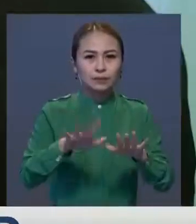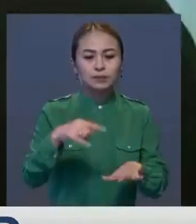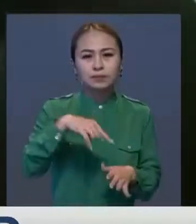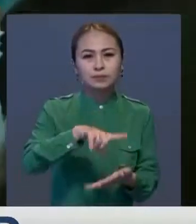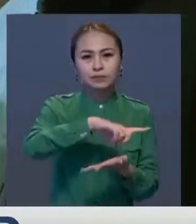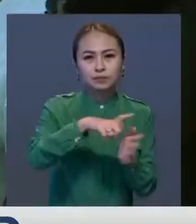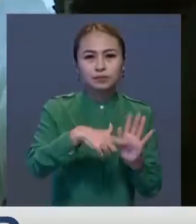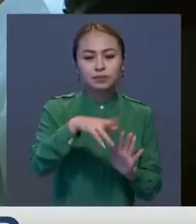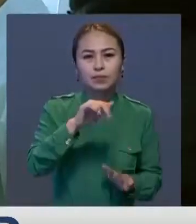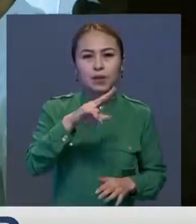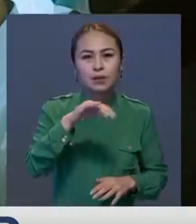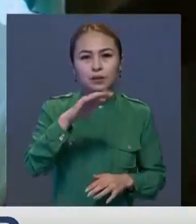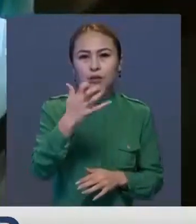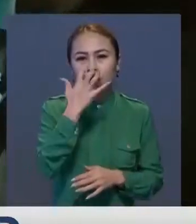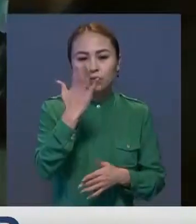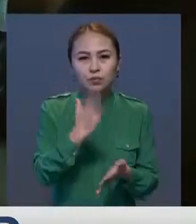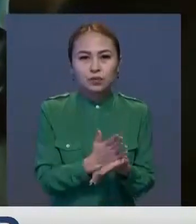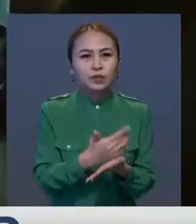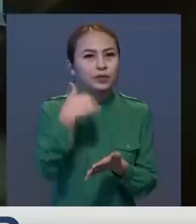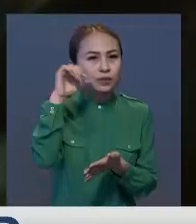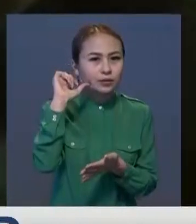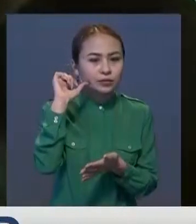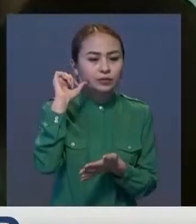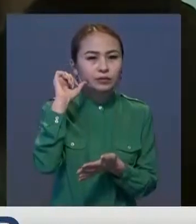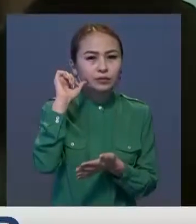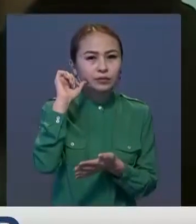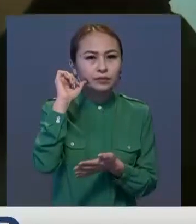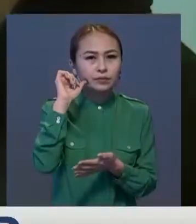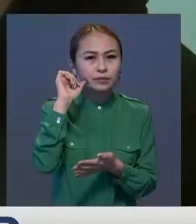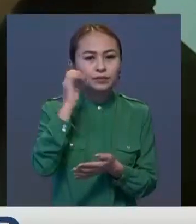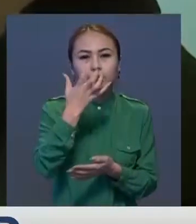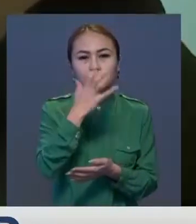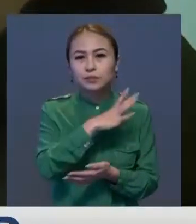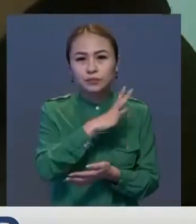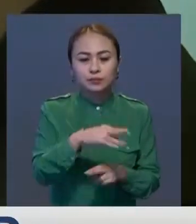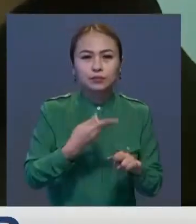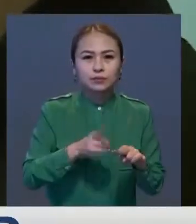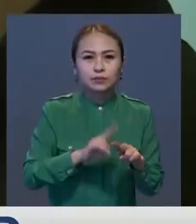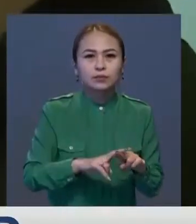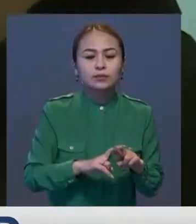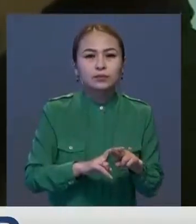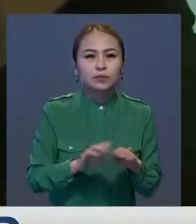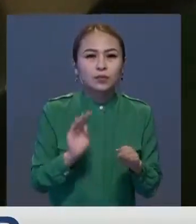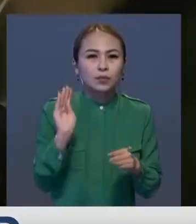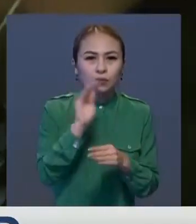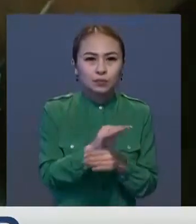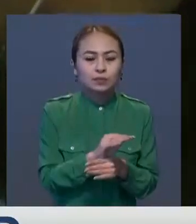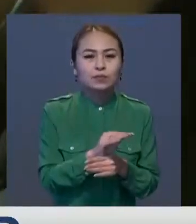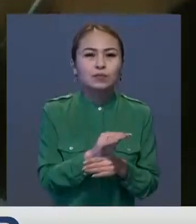мынау палатасы жылу бар. Кеше біздер жылу болмағандықтан жылытқыштар қосып